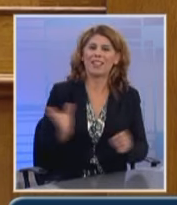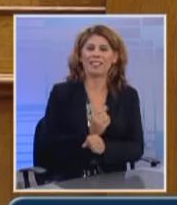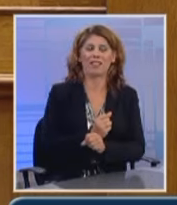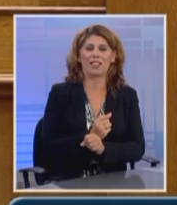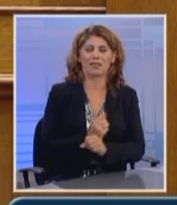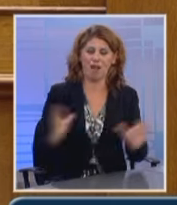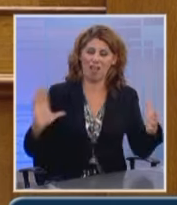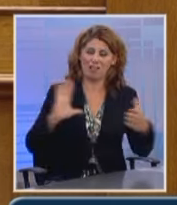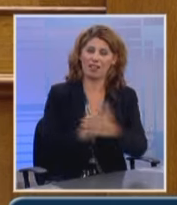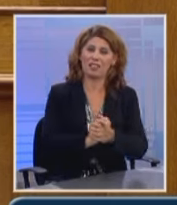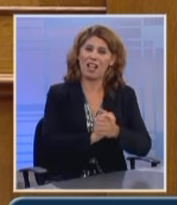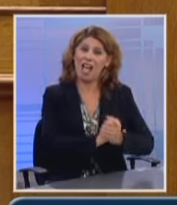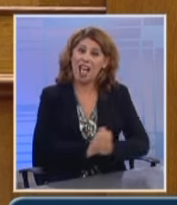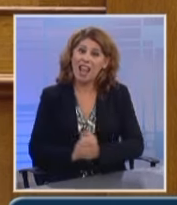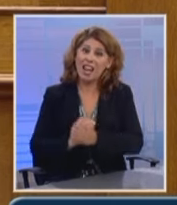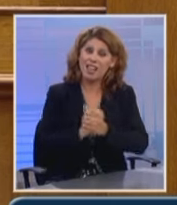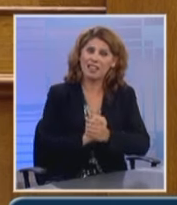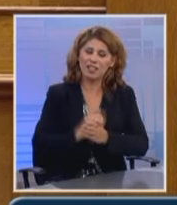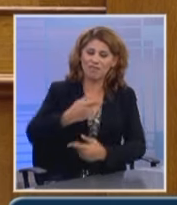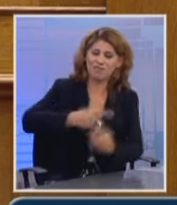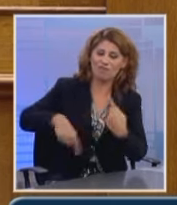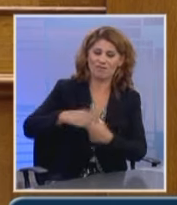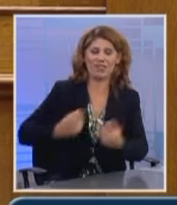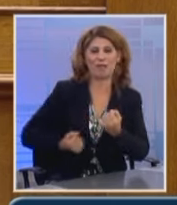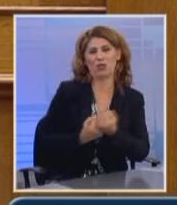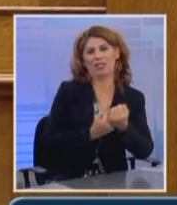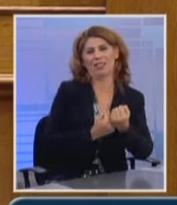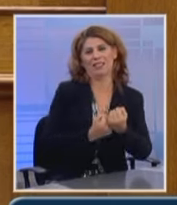ενωμένοι, με αλληλεγγύη και αλληλοϋποστήριξη.